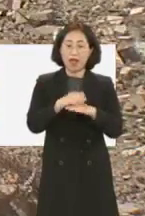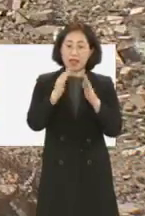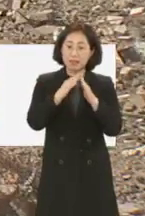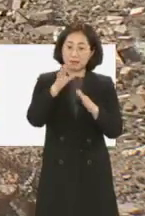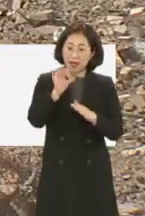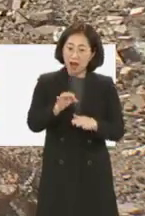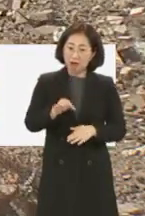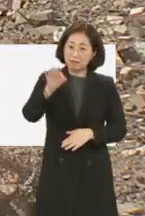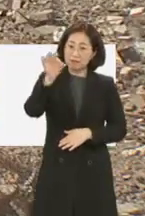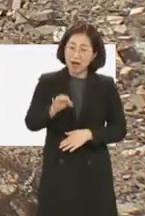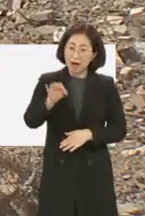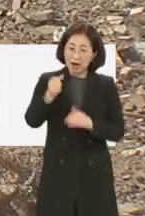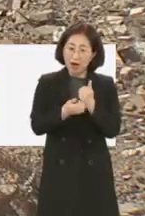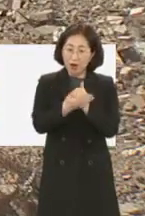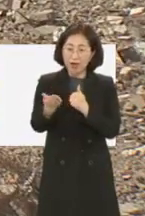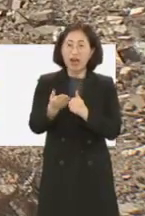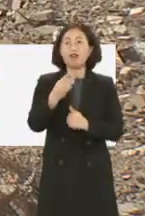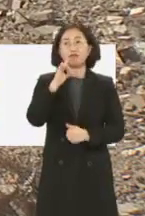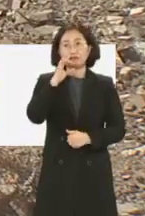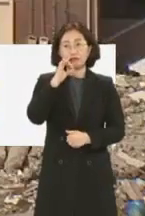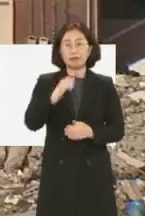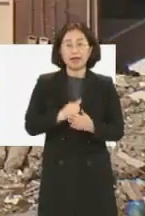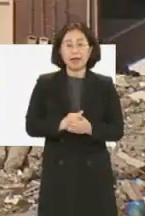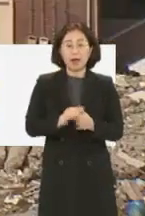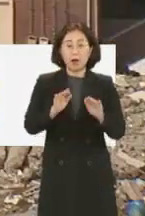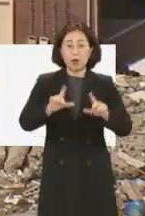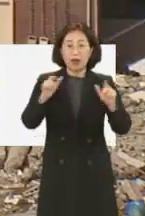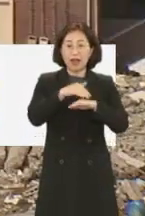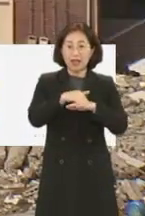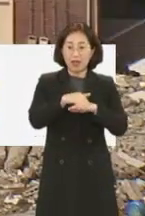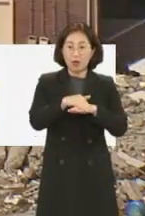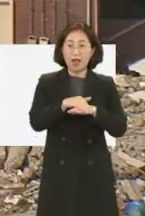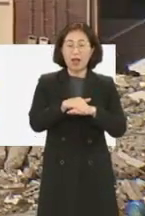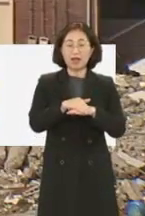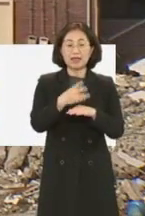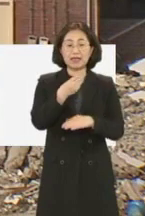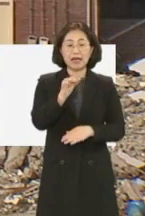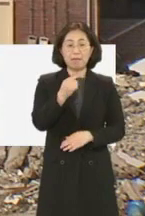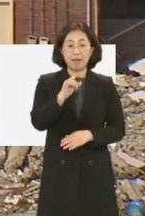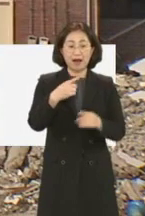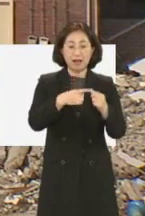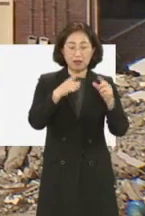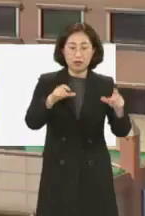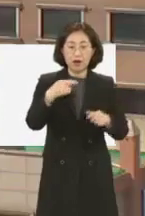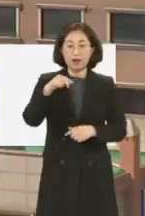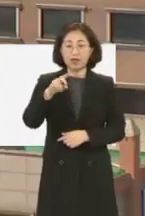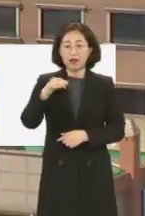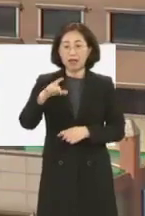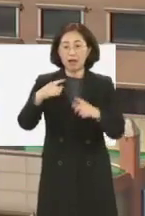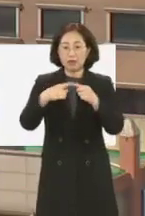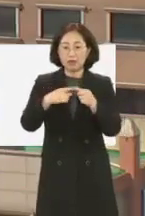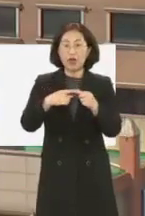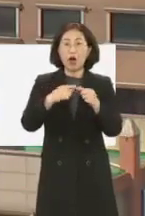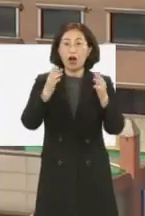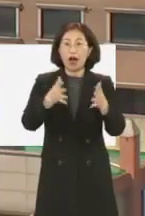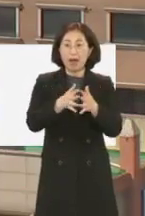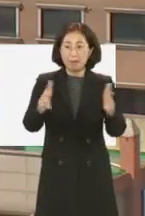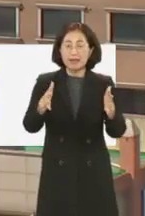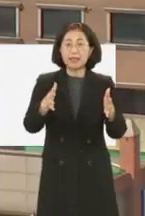미칠 여파가 주목됩니다. 올해 분양이 예정된 신규 주택은 탄방 1구역과 성남 1구역 재건축 단지